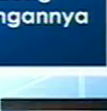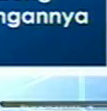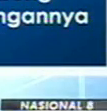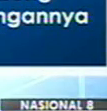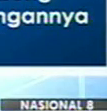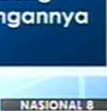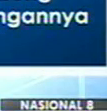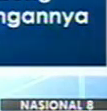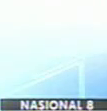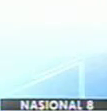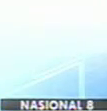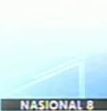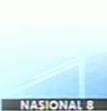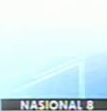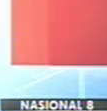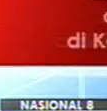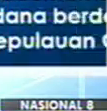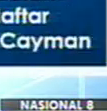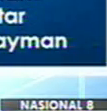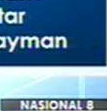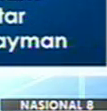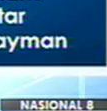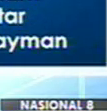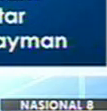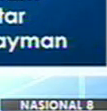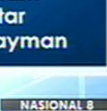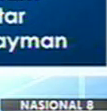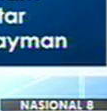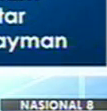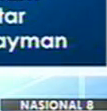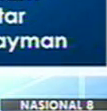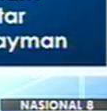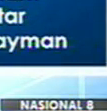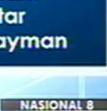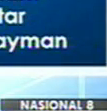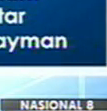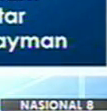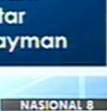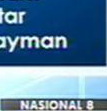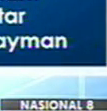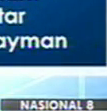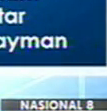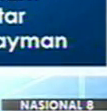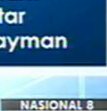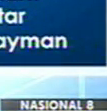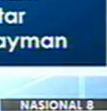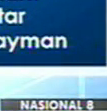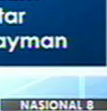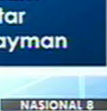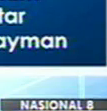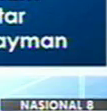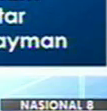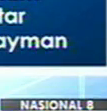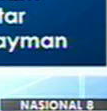kedudukan kewangannya 1mdb Syarikat pembangunan strategik milik penuh Kerajaan Malaysia pada 13 Januari lepas